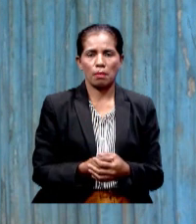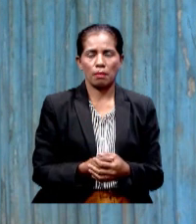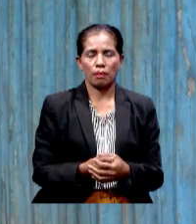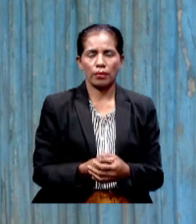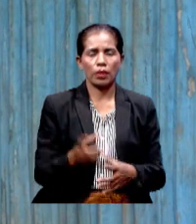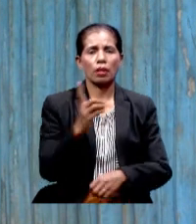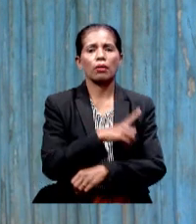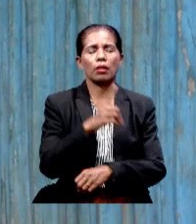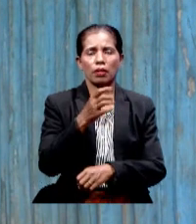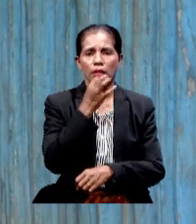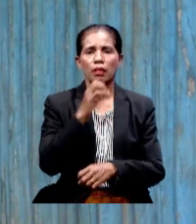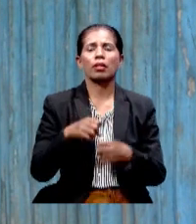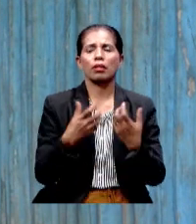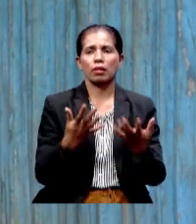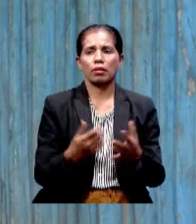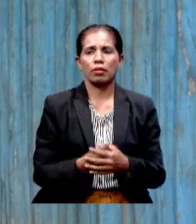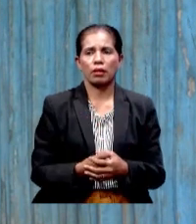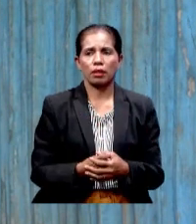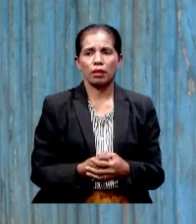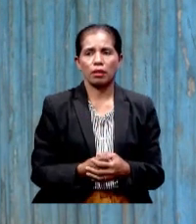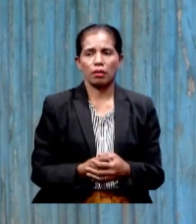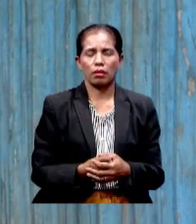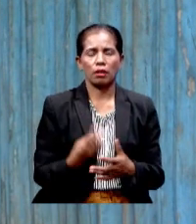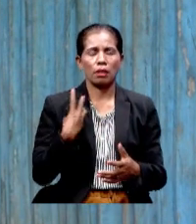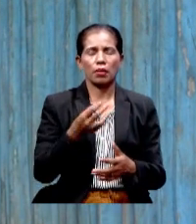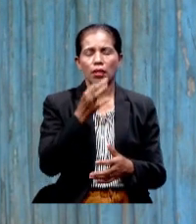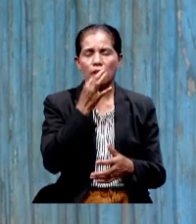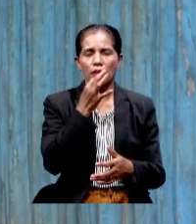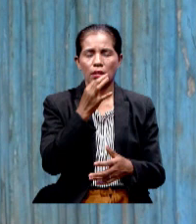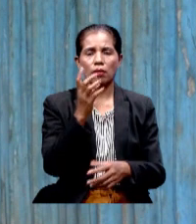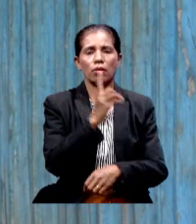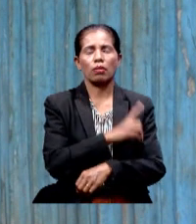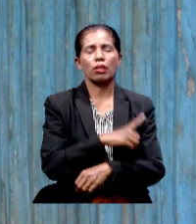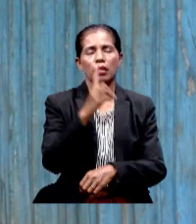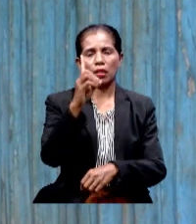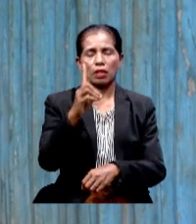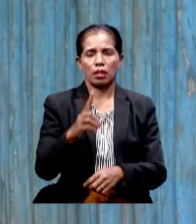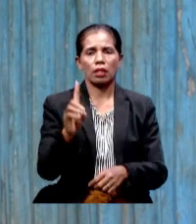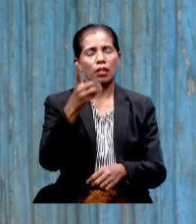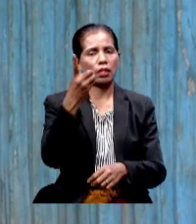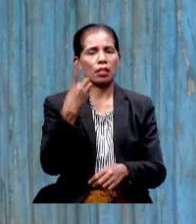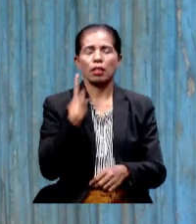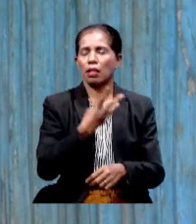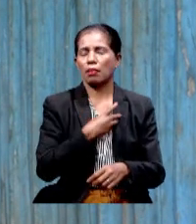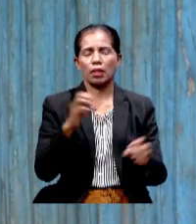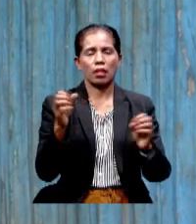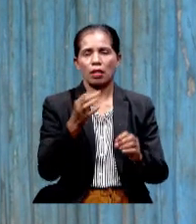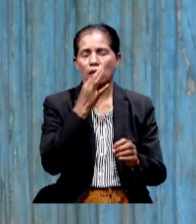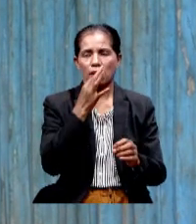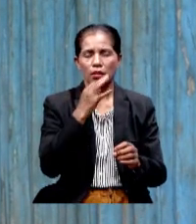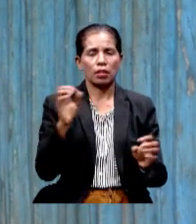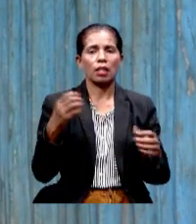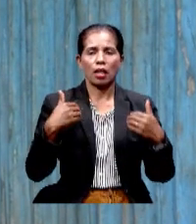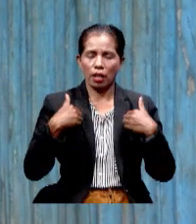handa lahira. Handa lah, dalai dami hansa museum handi. Ada ni hansa. Iya ha, layar lah